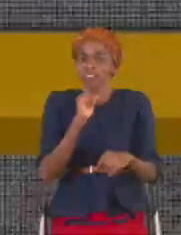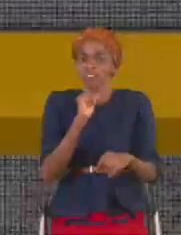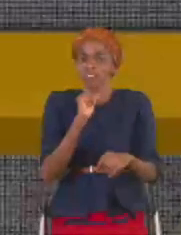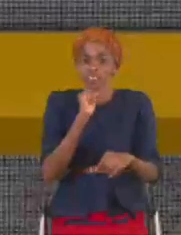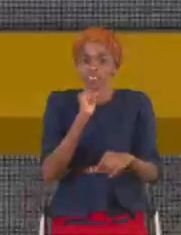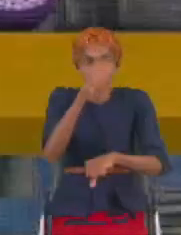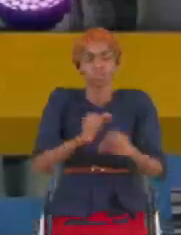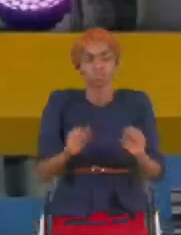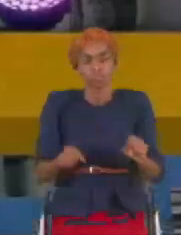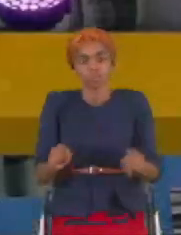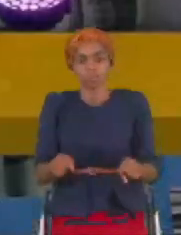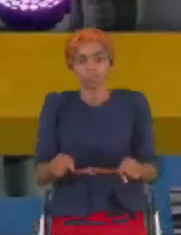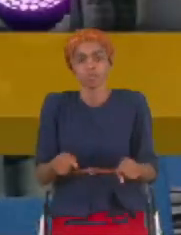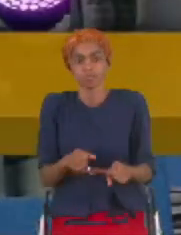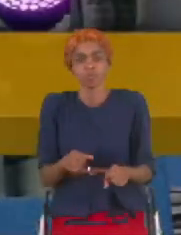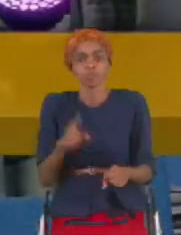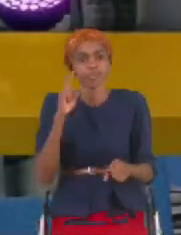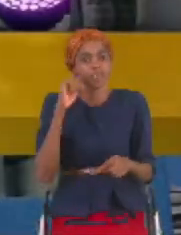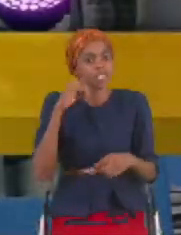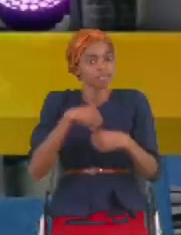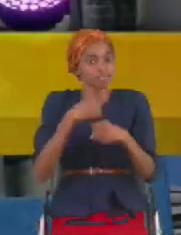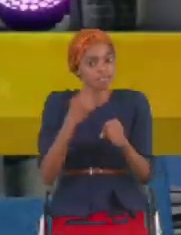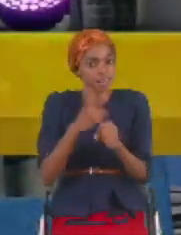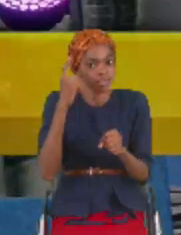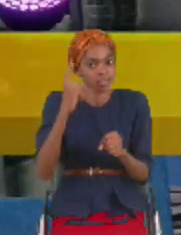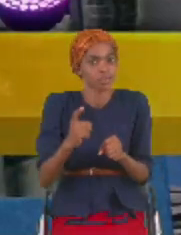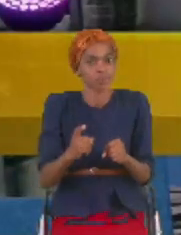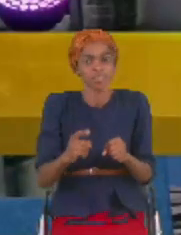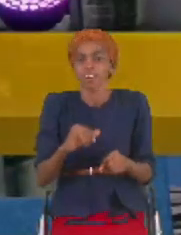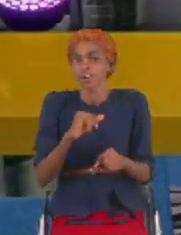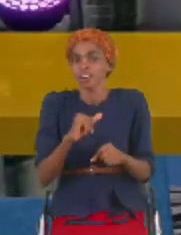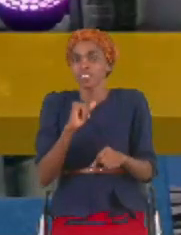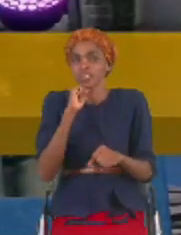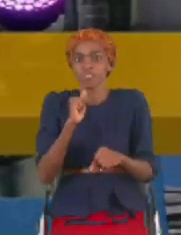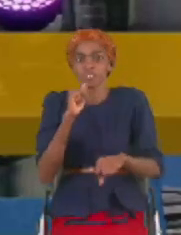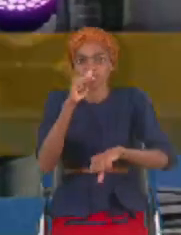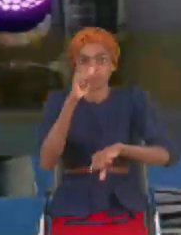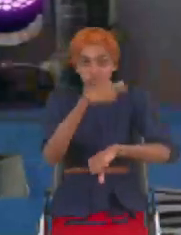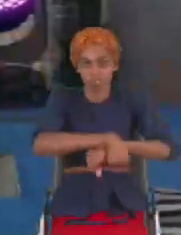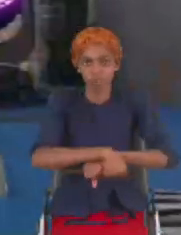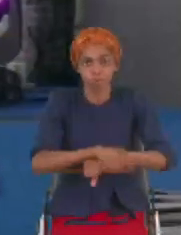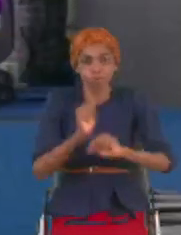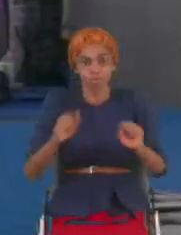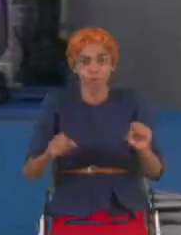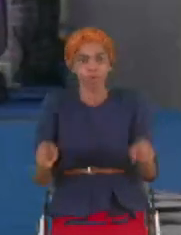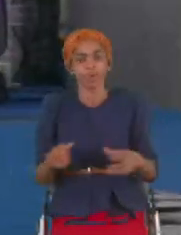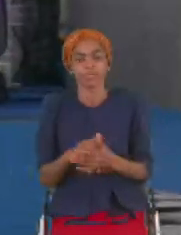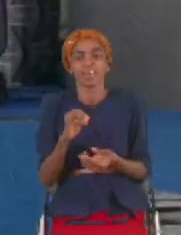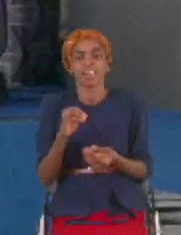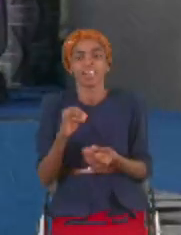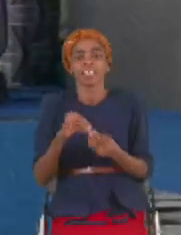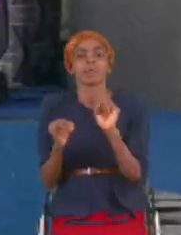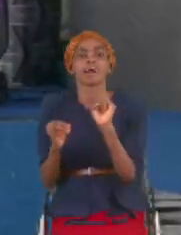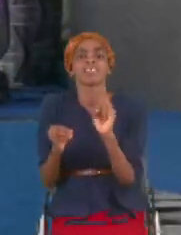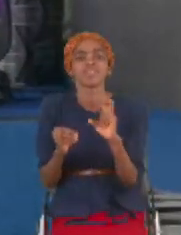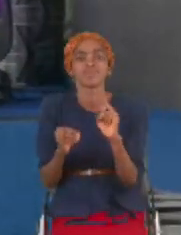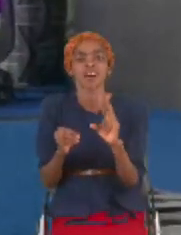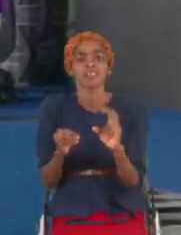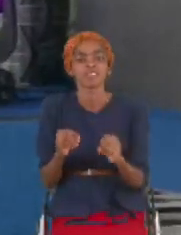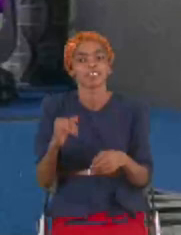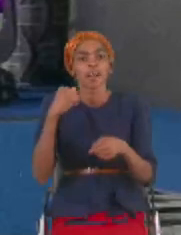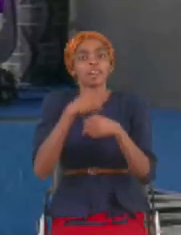parce que tu as appelé et d'oran est invincible douzième en iran il